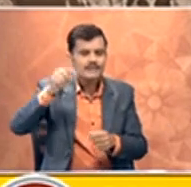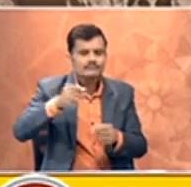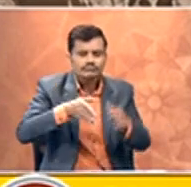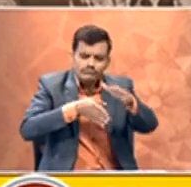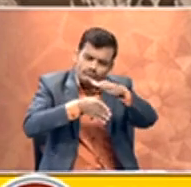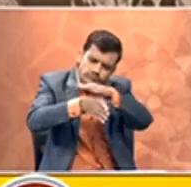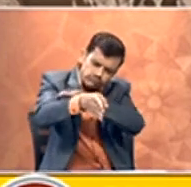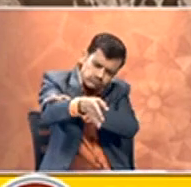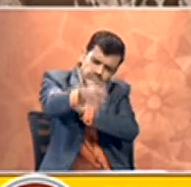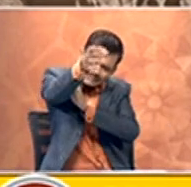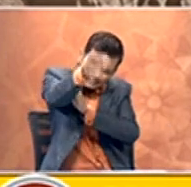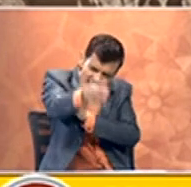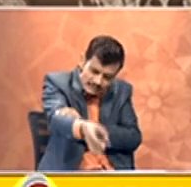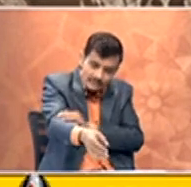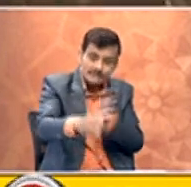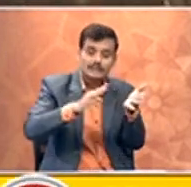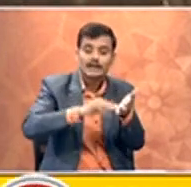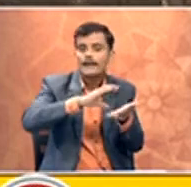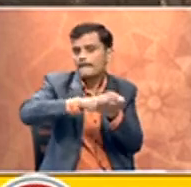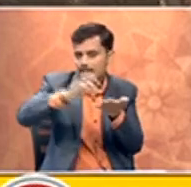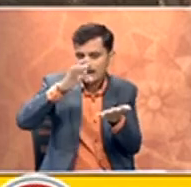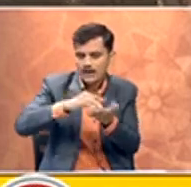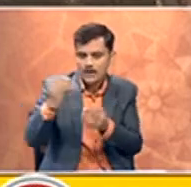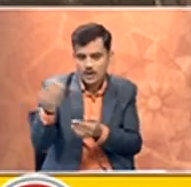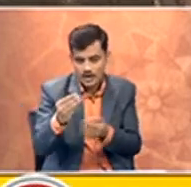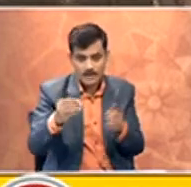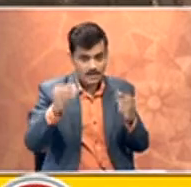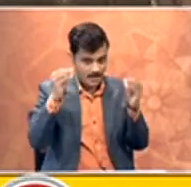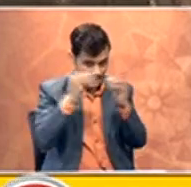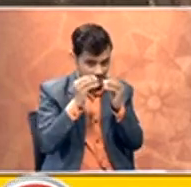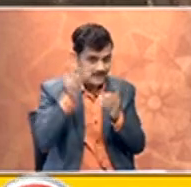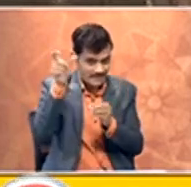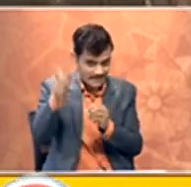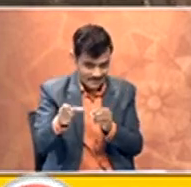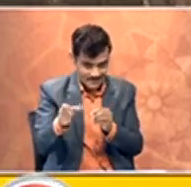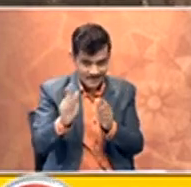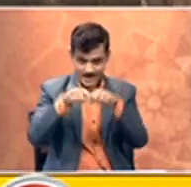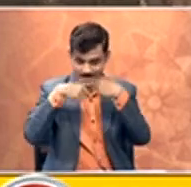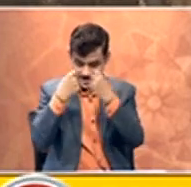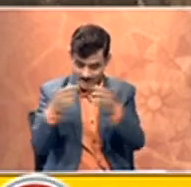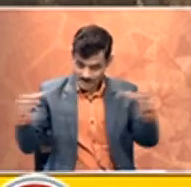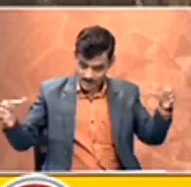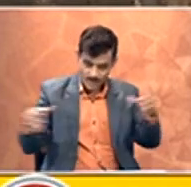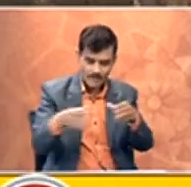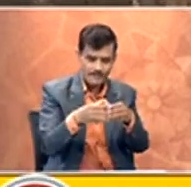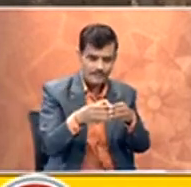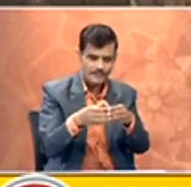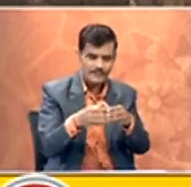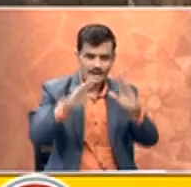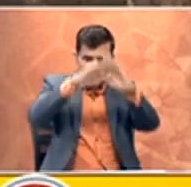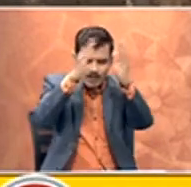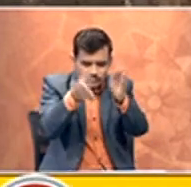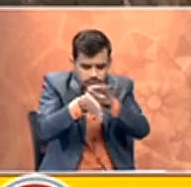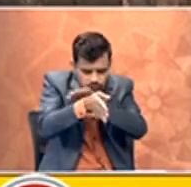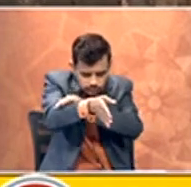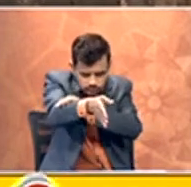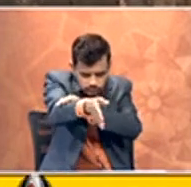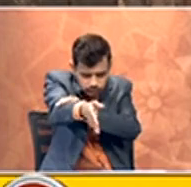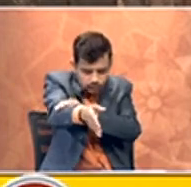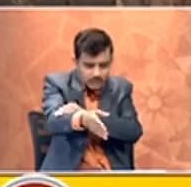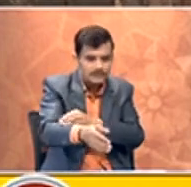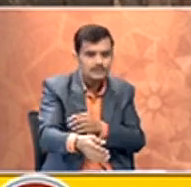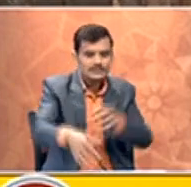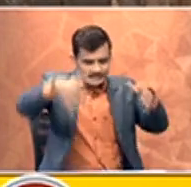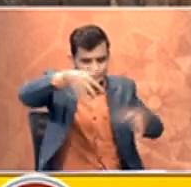मौजूद है। ब्रायन जी और उनकी टीम ने केव फौना यानी गुफा के उन जीव जंतुओं को